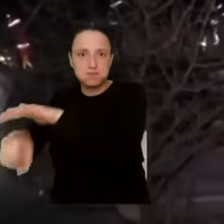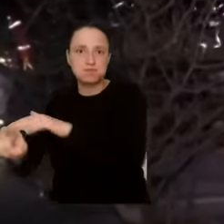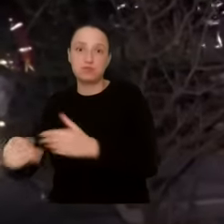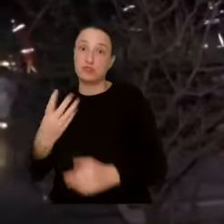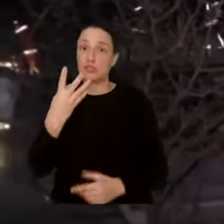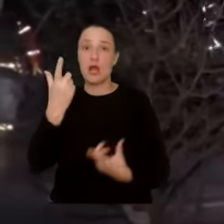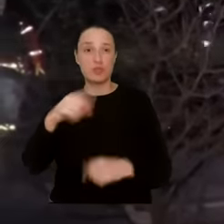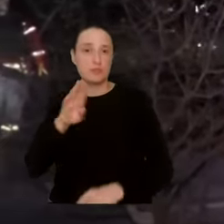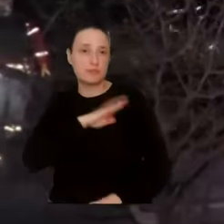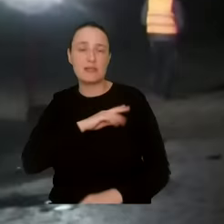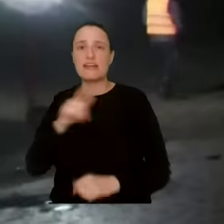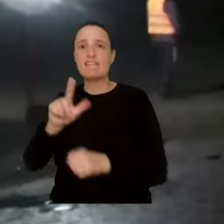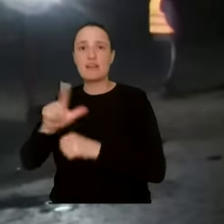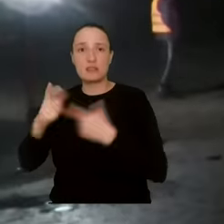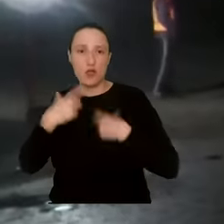zostało rannych.